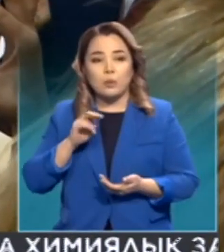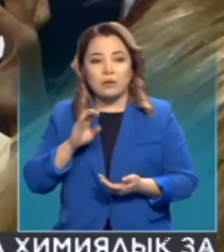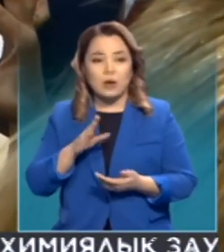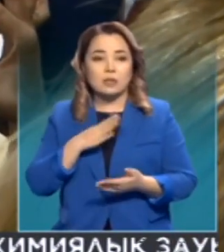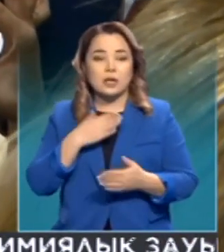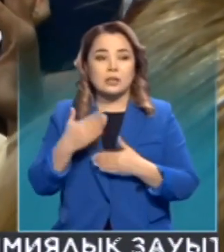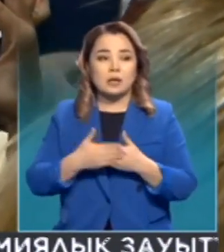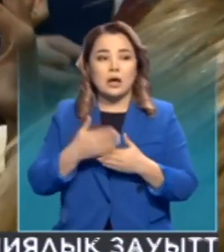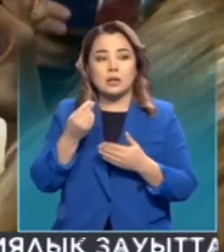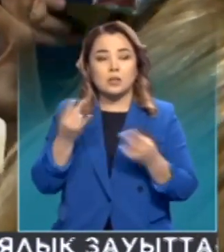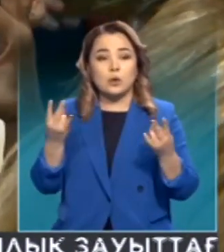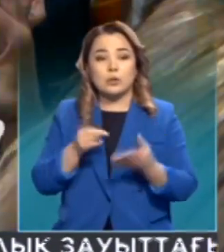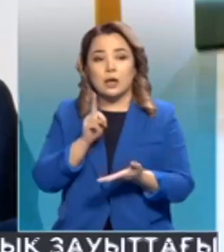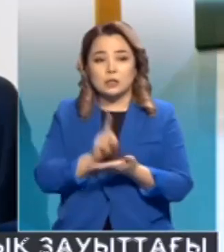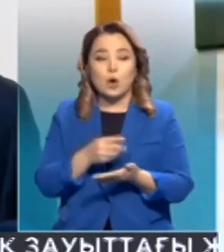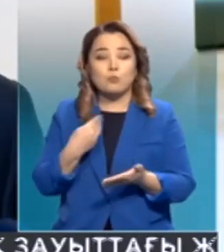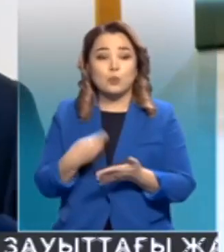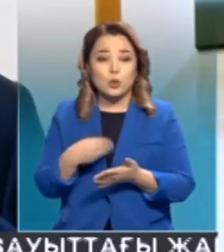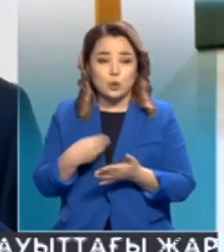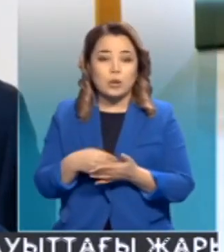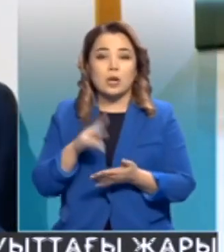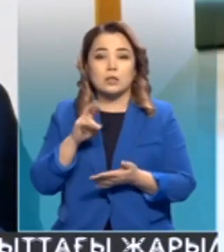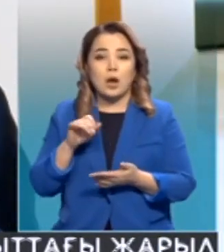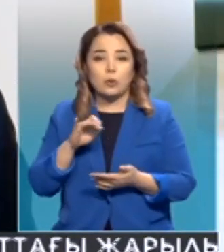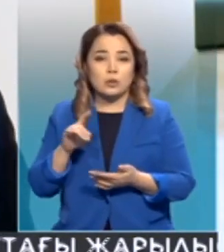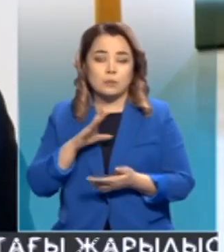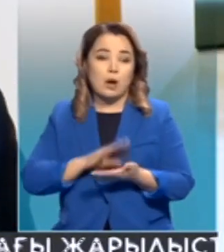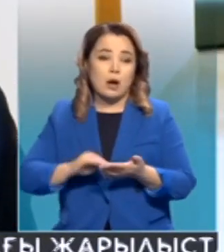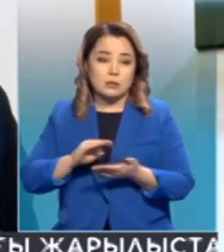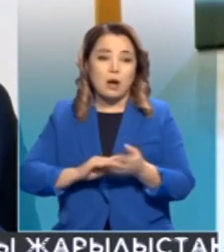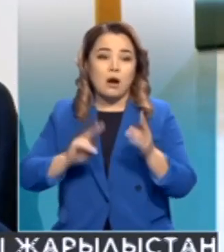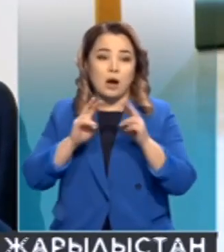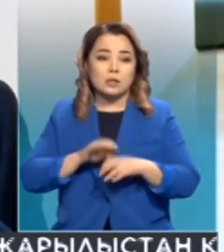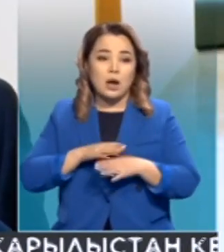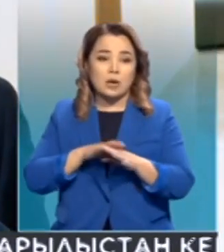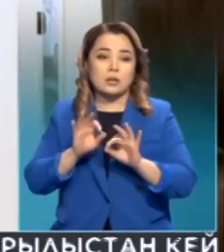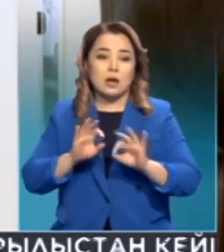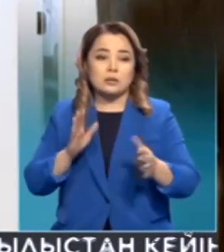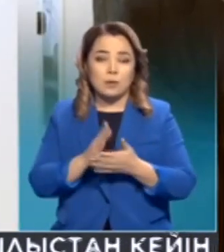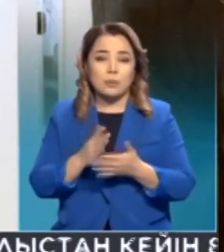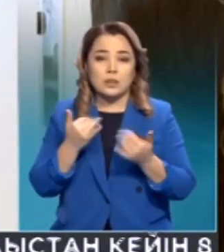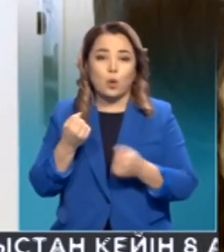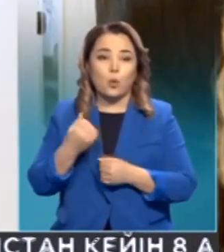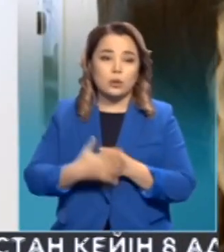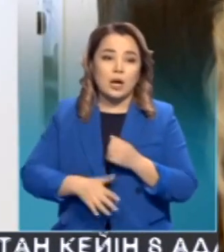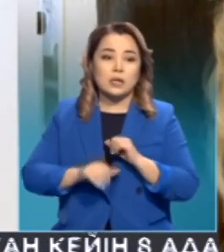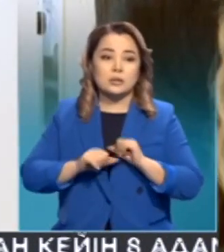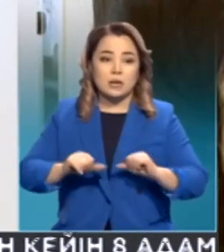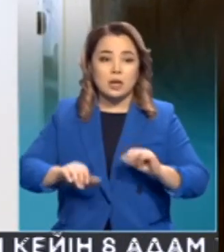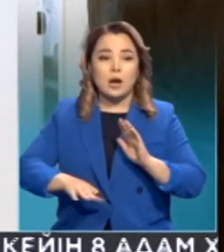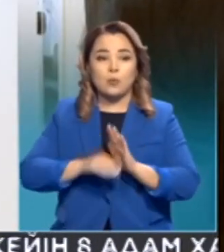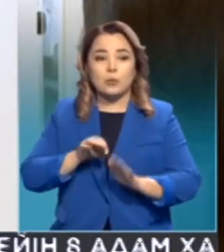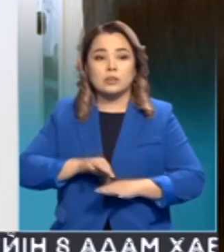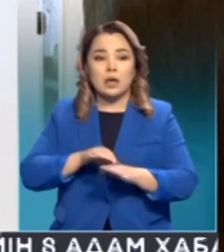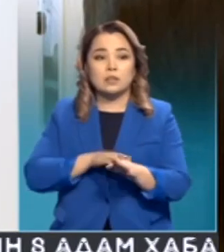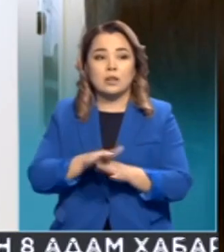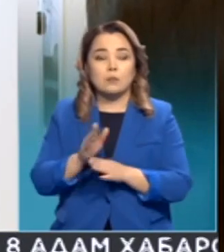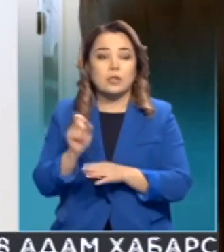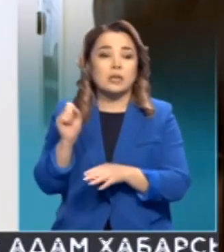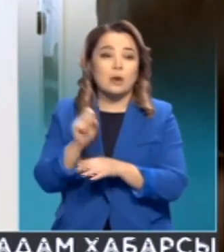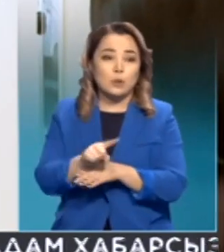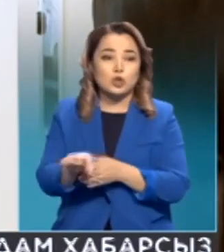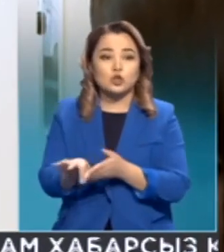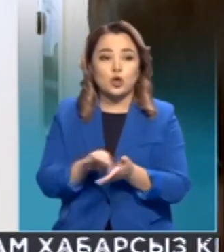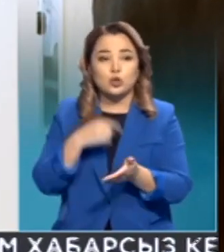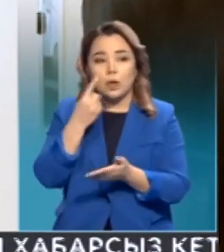науқанға қаржы қажет болса, бюджет наурызда қайта қаралатынын жеткізді. Егер орталық сайлау комиссиясынан тапсырыс болса, онда шұғыл